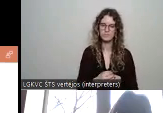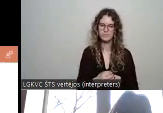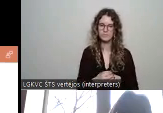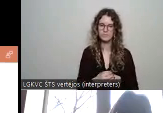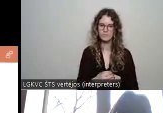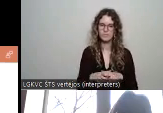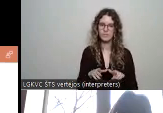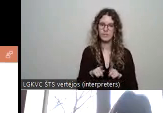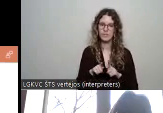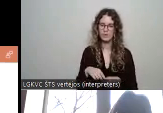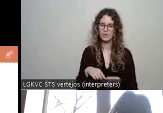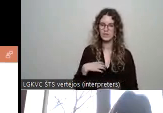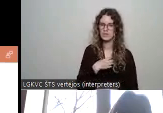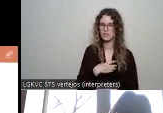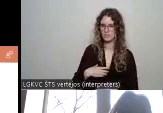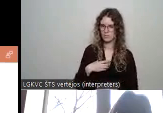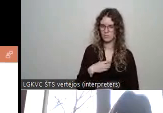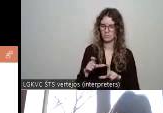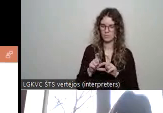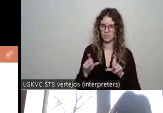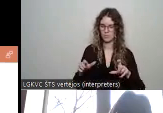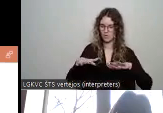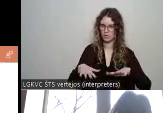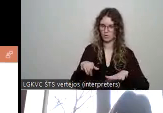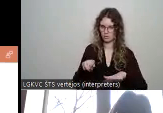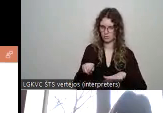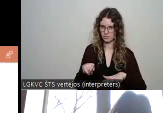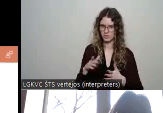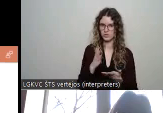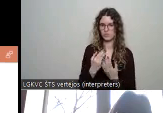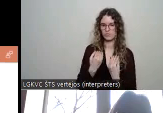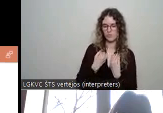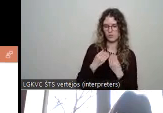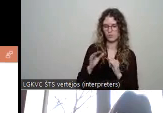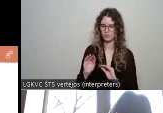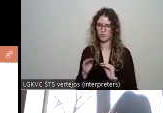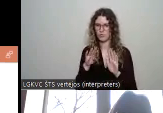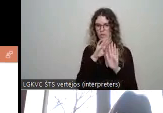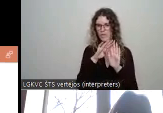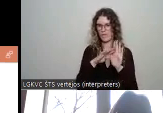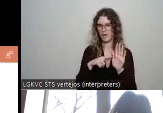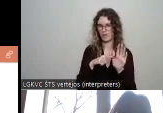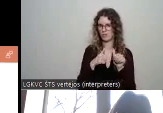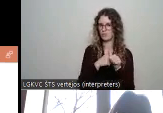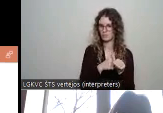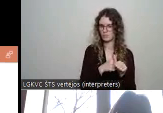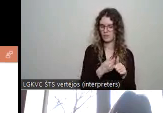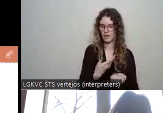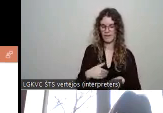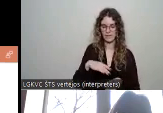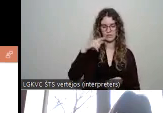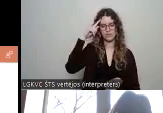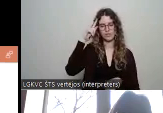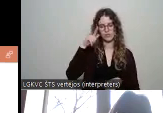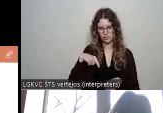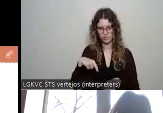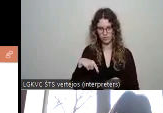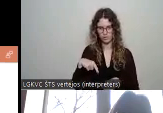taip pat svarbu, kad mokykloje būtų tam tikra mokymo ar mokymosi politika, kad visi žinotų, ko tikimasi